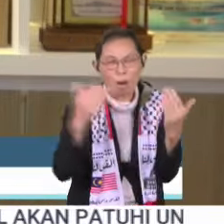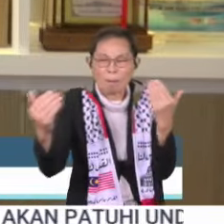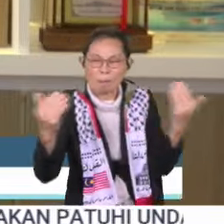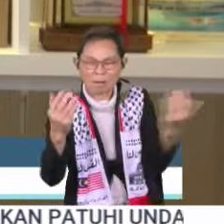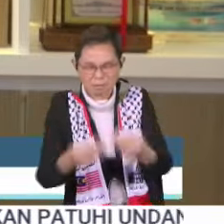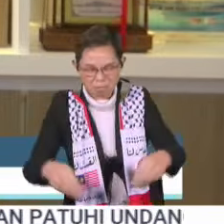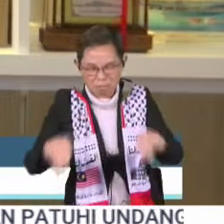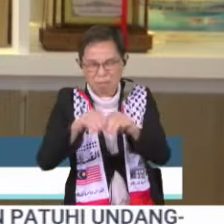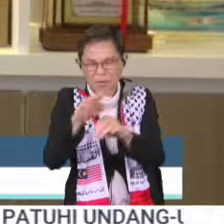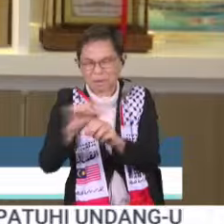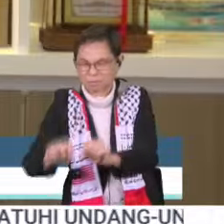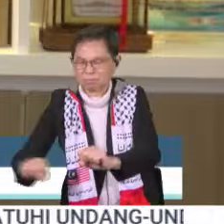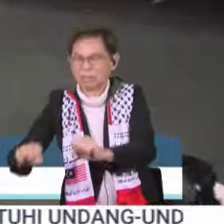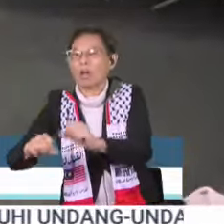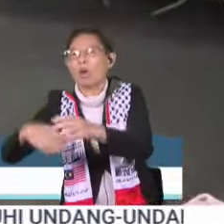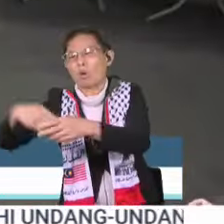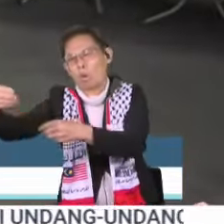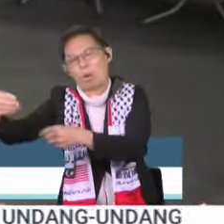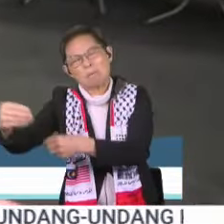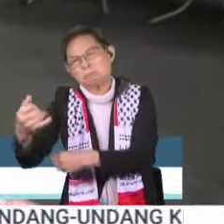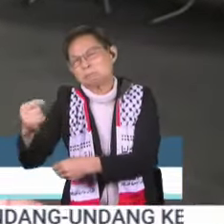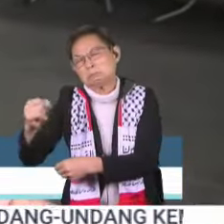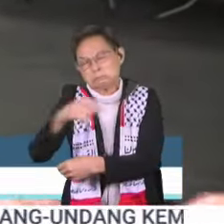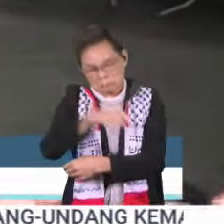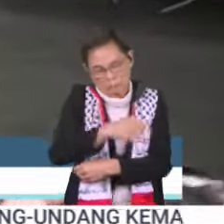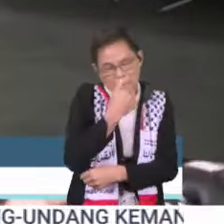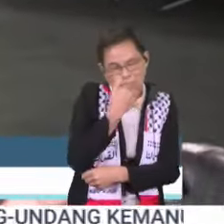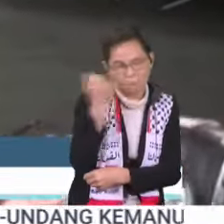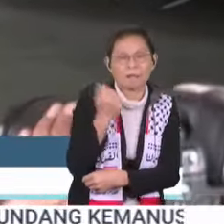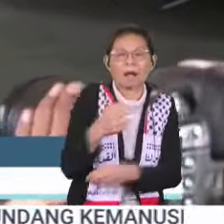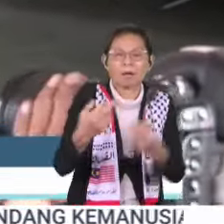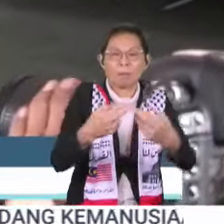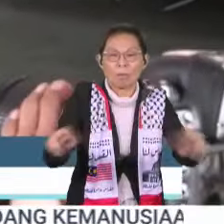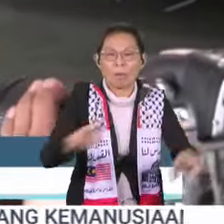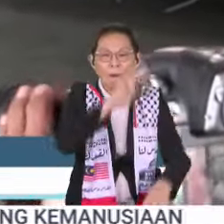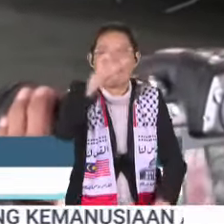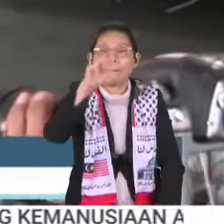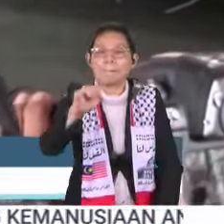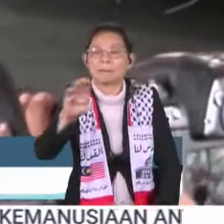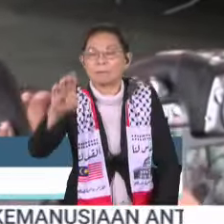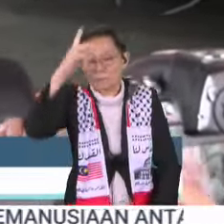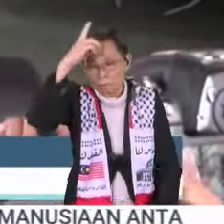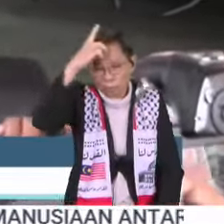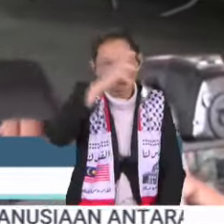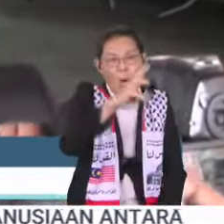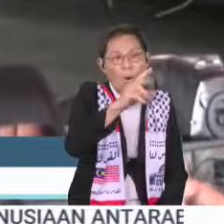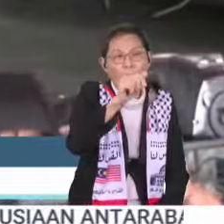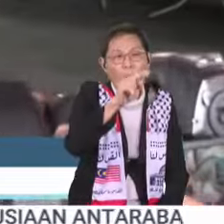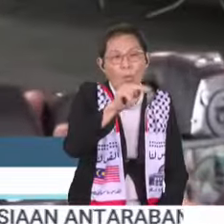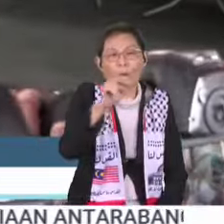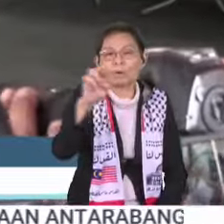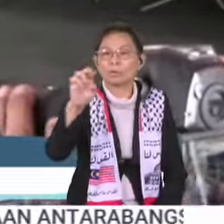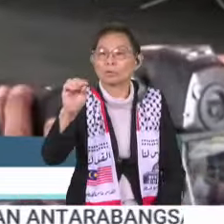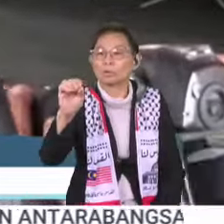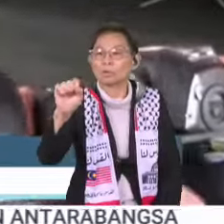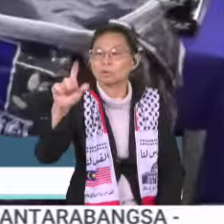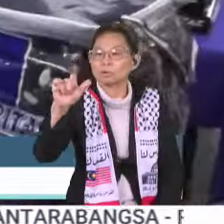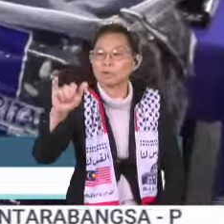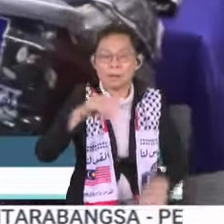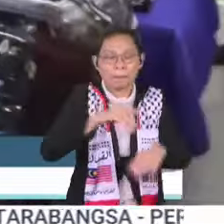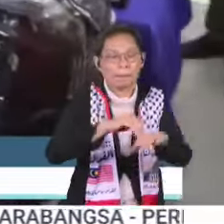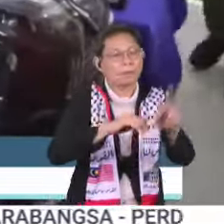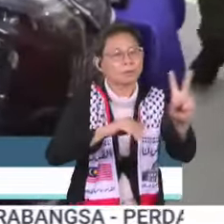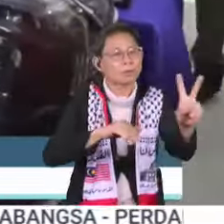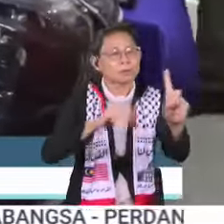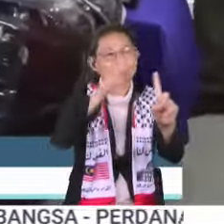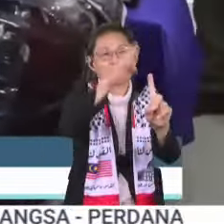di masjid dan juga di tempat awam. PPT berkenaan dirasmikan oleh Menteri Besar Datuk Seri Wan Rosdi Wan Ismail pada 21